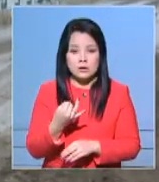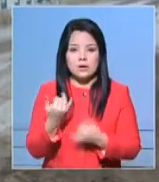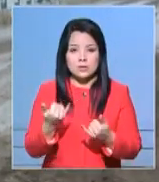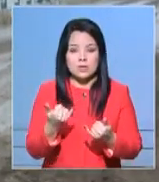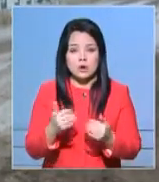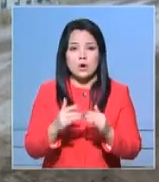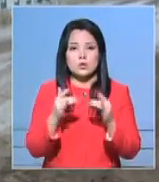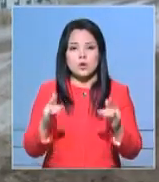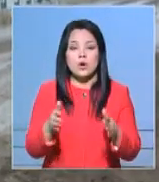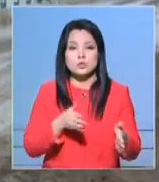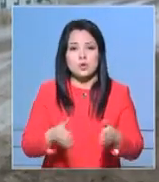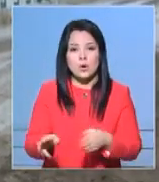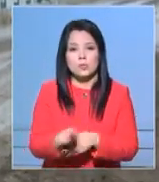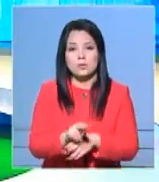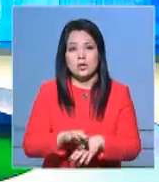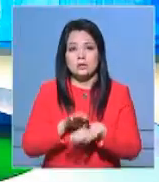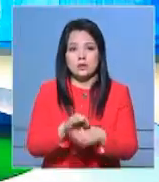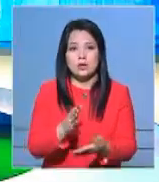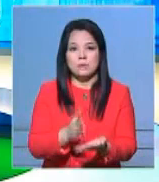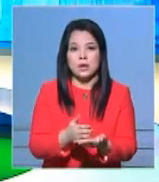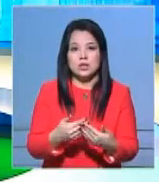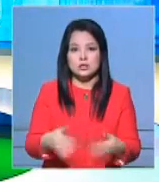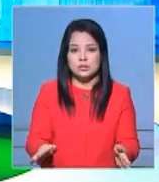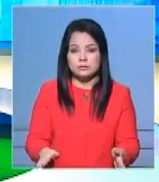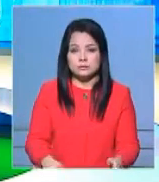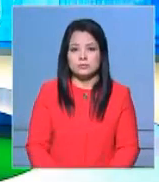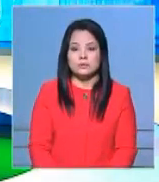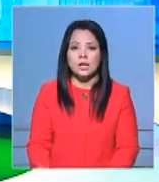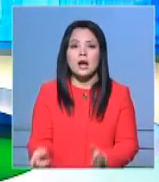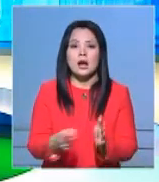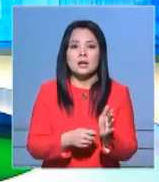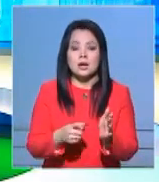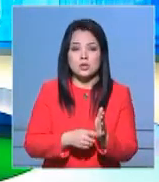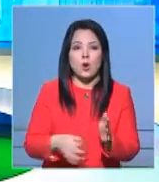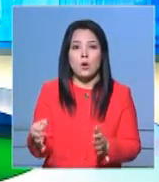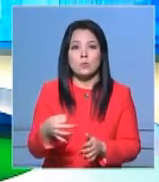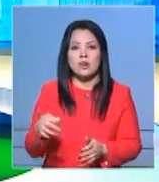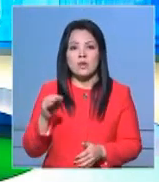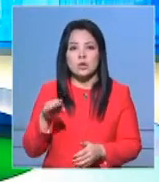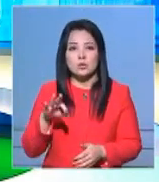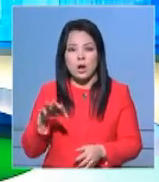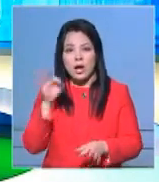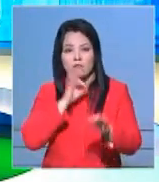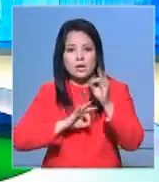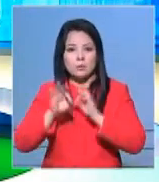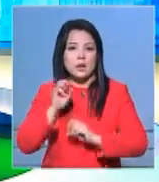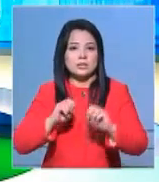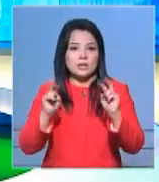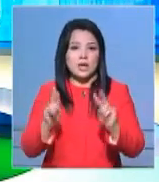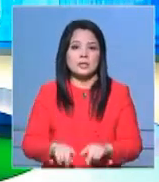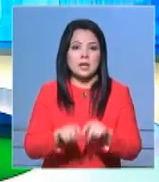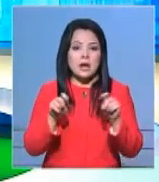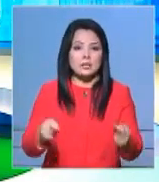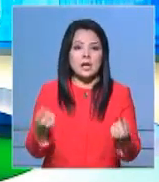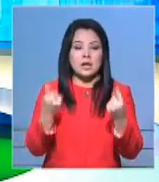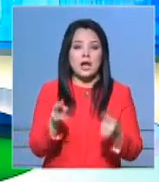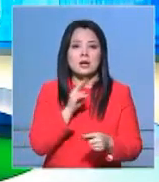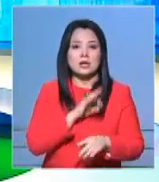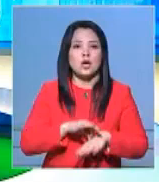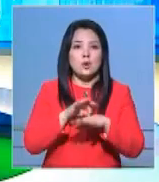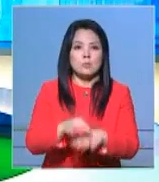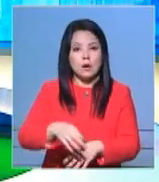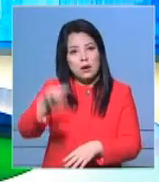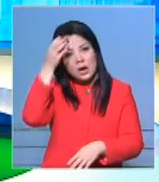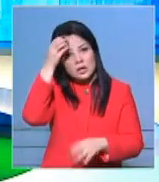жолы бөгеттері ашылды. Қарағанды облысында фитофармацевтикалық кластер құрылады. Оны ірі кәсіпорындар мен ғылыми